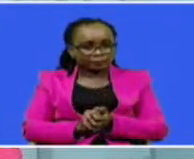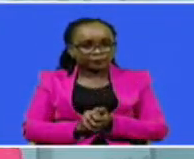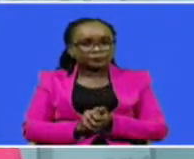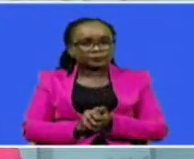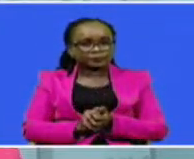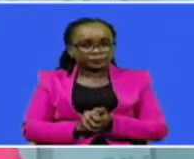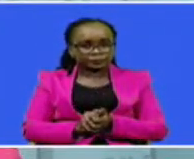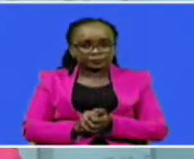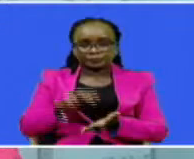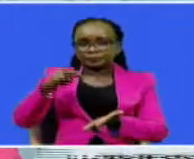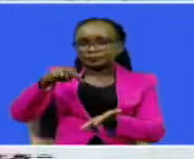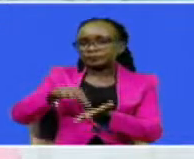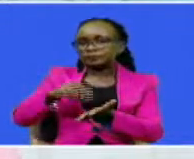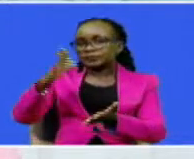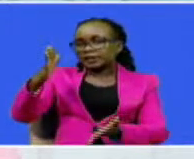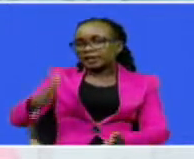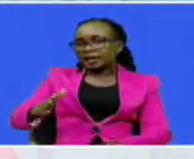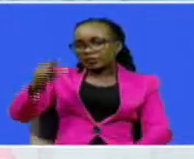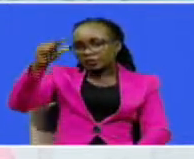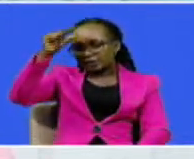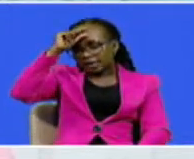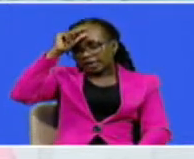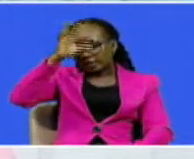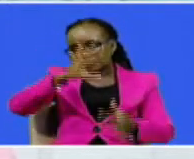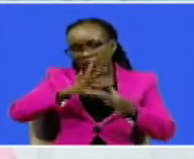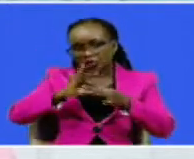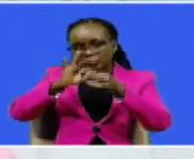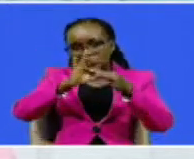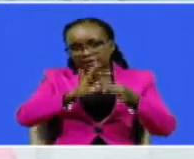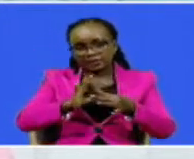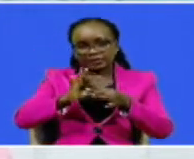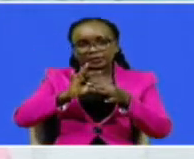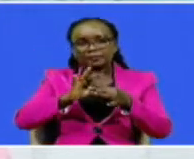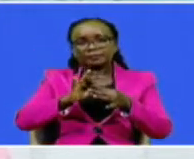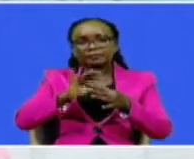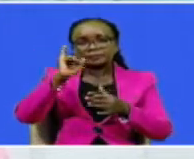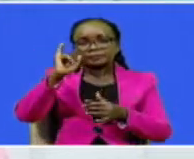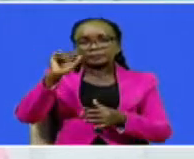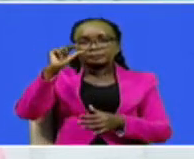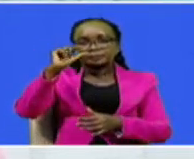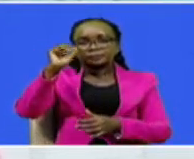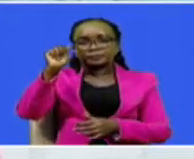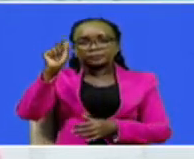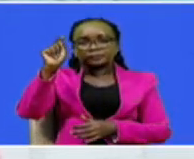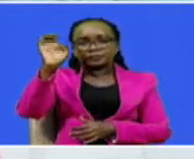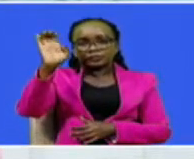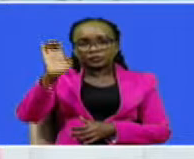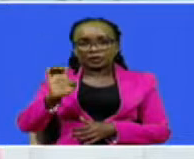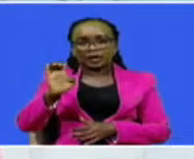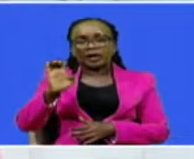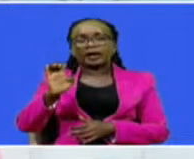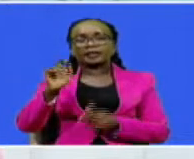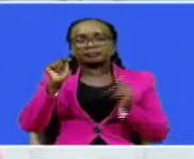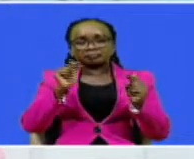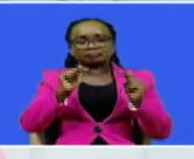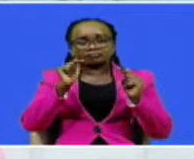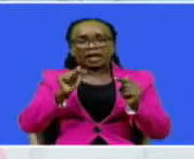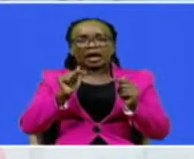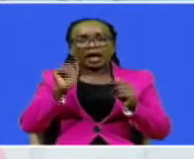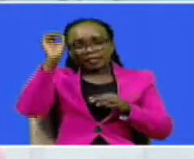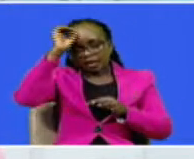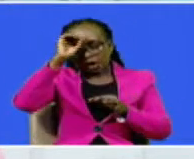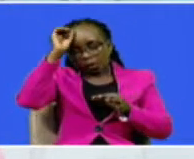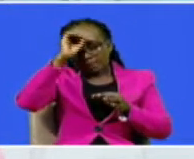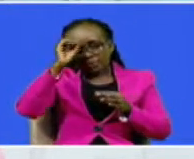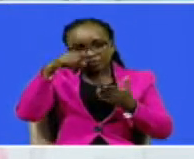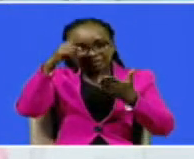Naye mgombea ugavana Nairobi kwa tiketi ya Azimio la Umoja One Kenya Polycarp Igathe amepuzilia mbali matokeo ya kura ya maoni ambayo